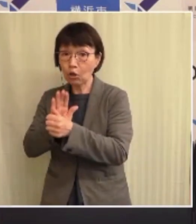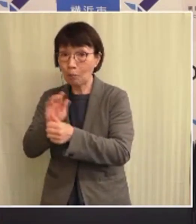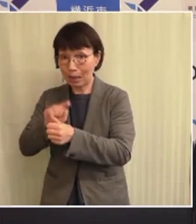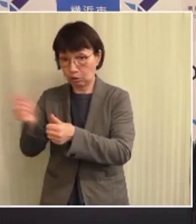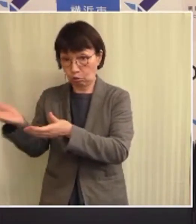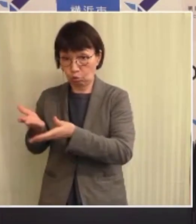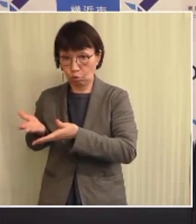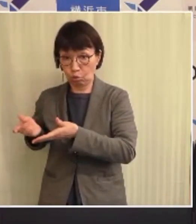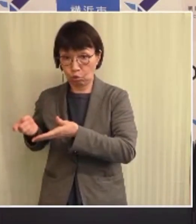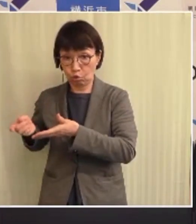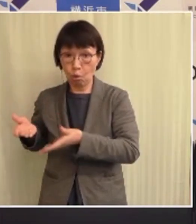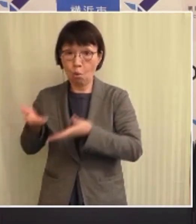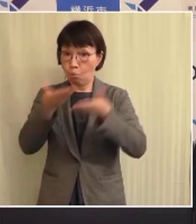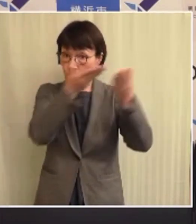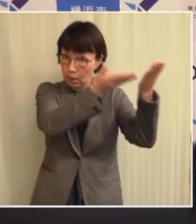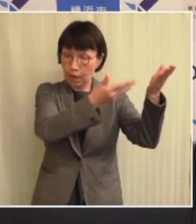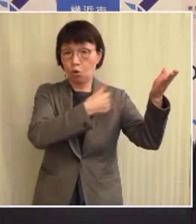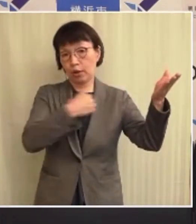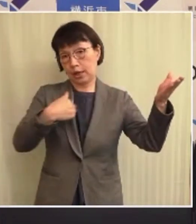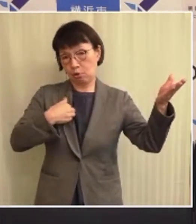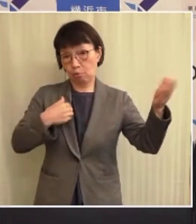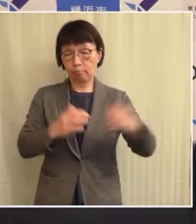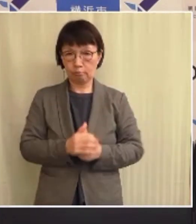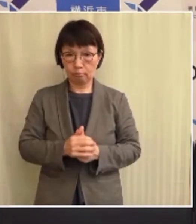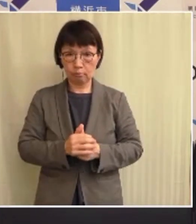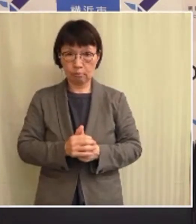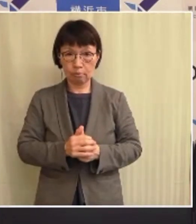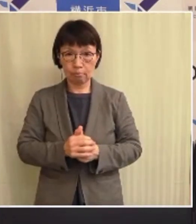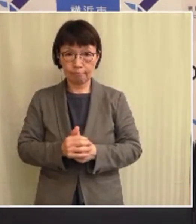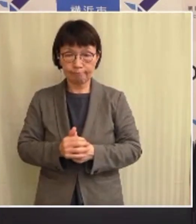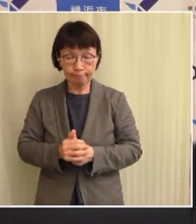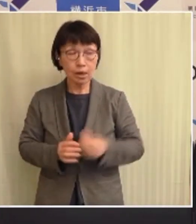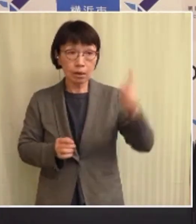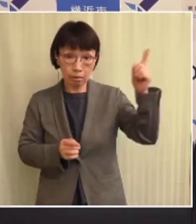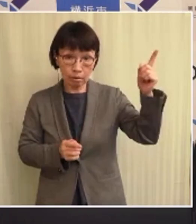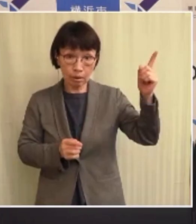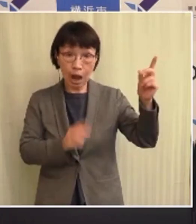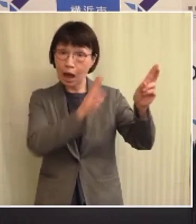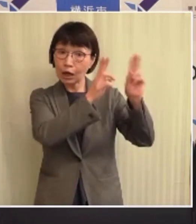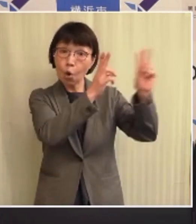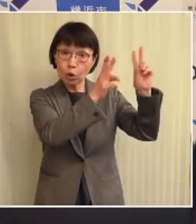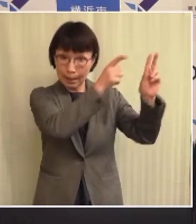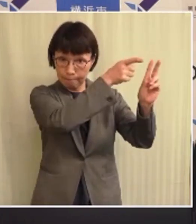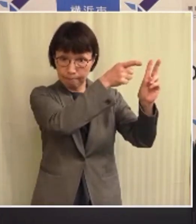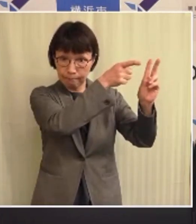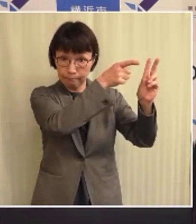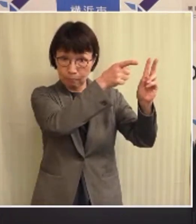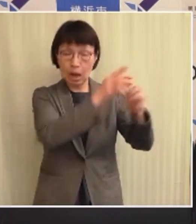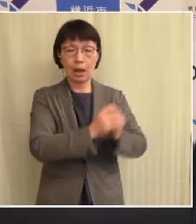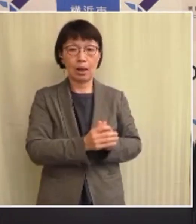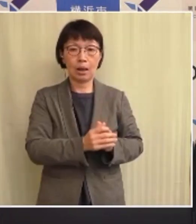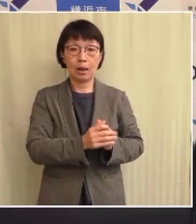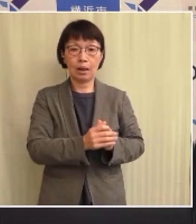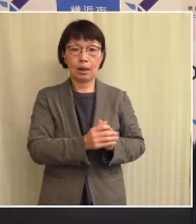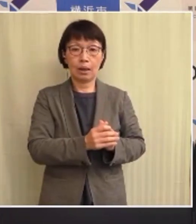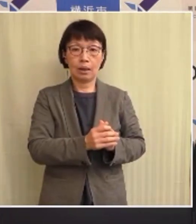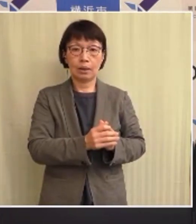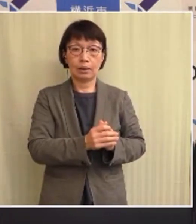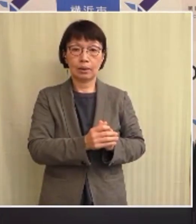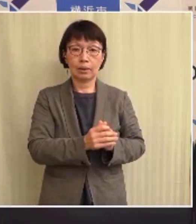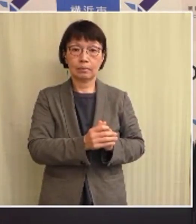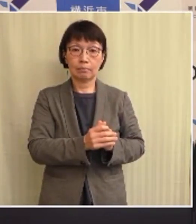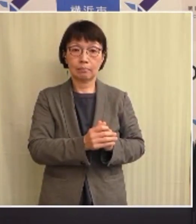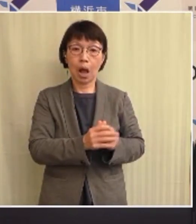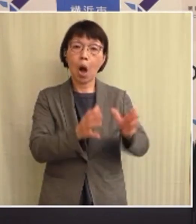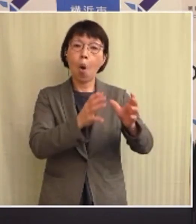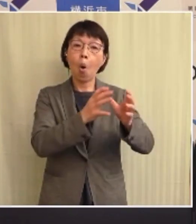提供することができる、そういう環境があります。一方ローゼンさんの方は大きな小